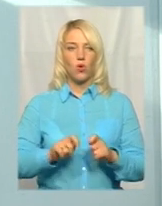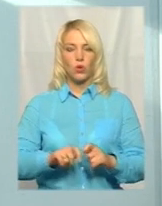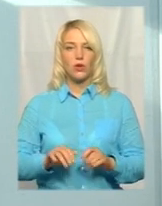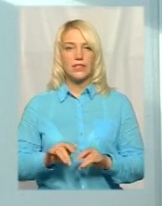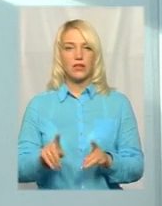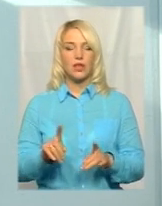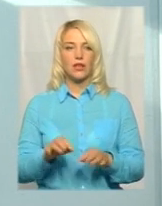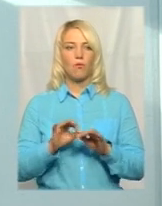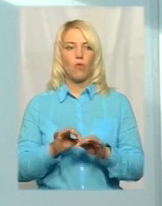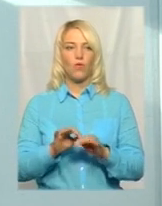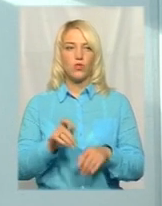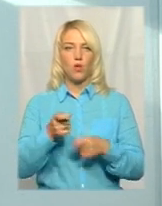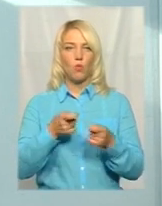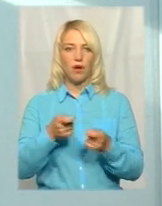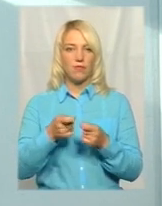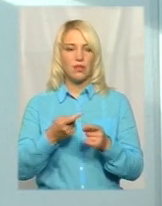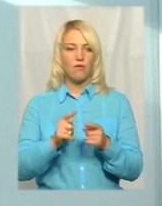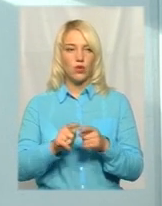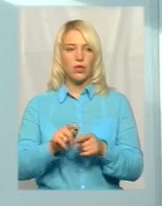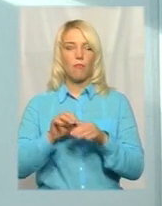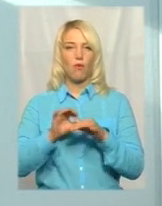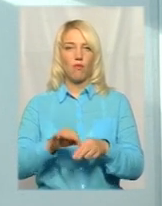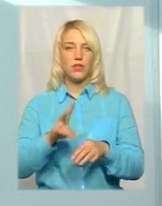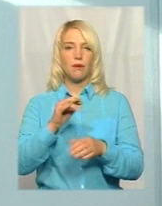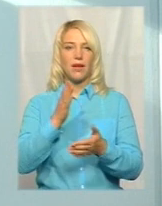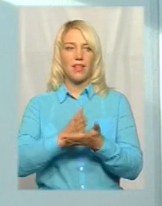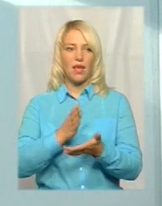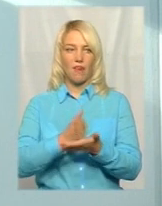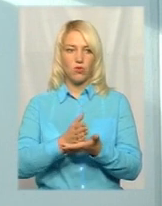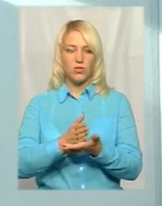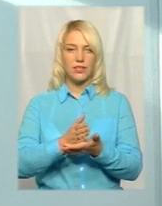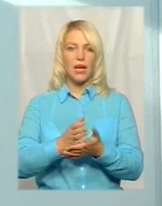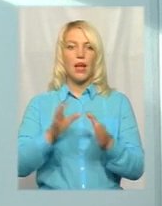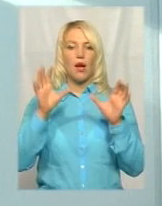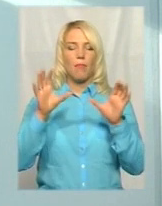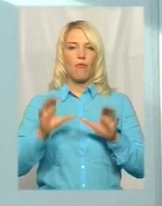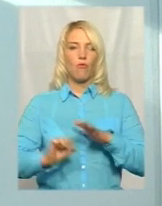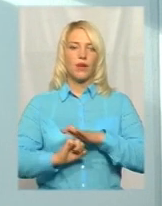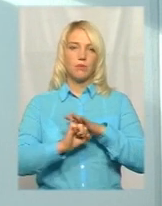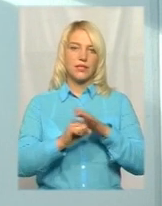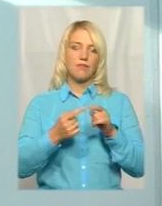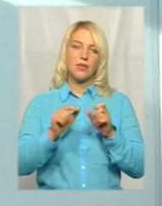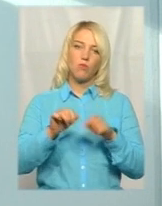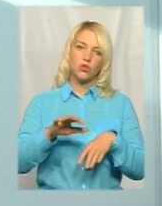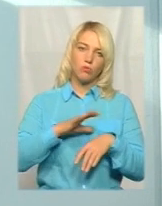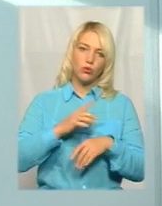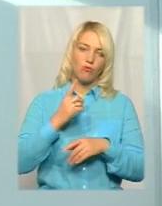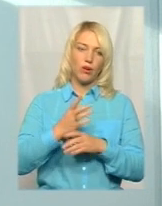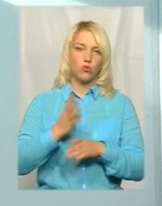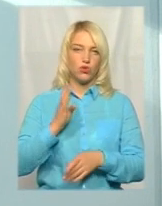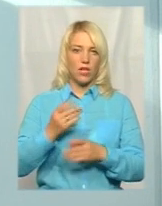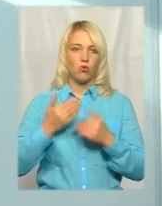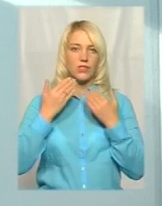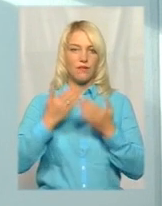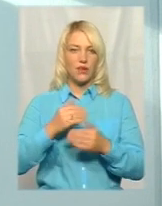які проводяться управлінням, вони проводяться при наявності правових підстав. Тобто, це може бути в першу чергу це